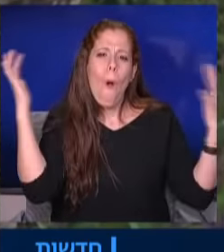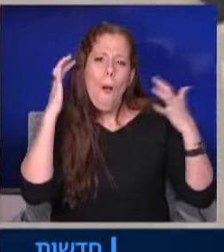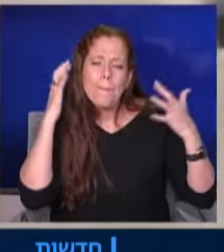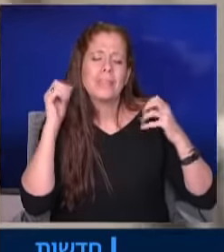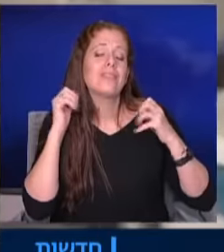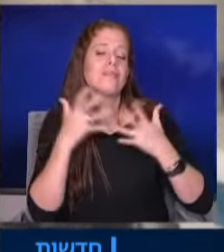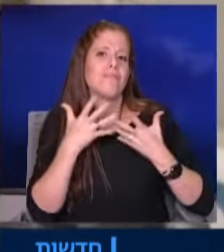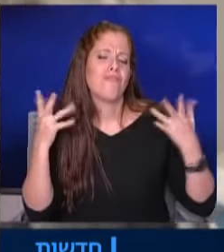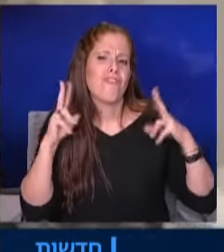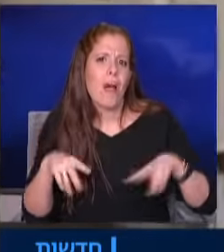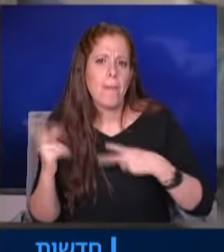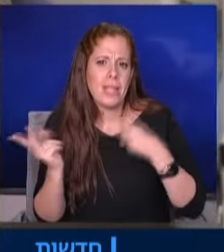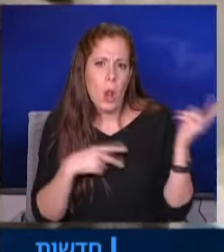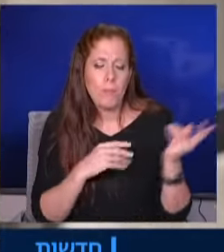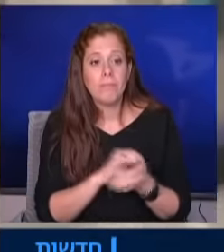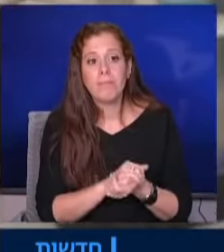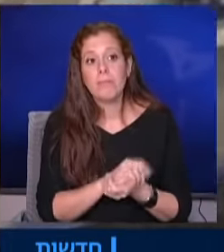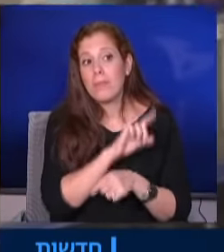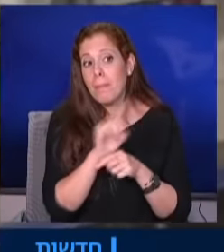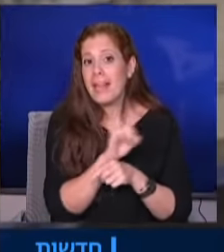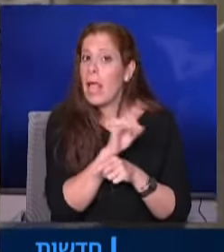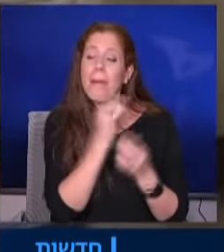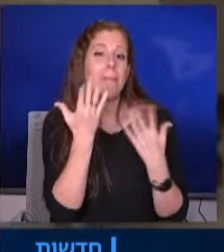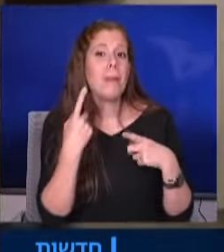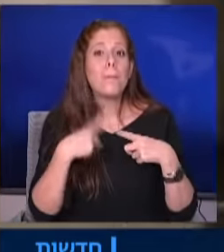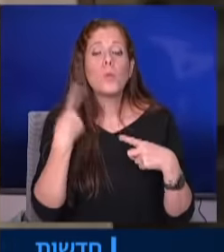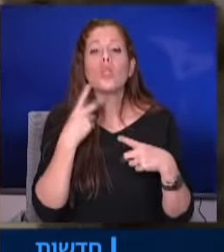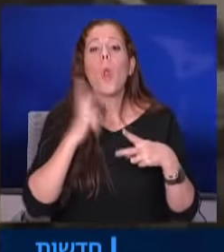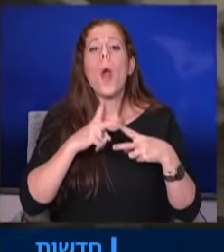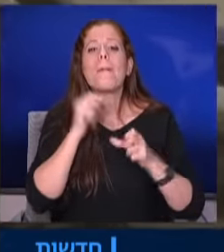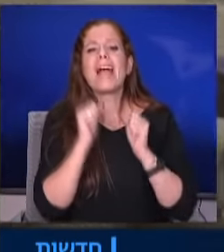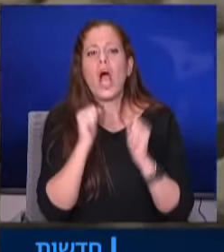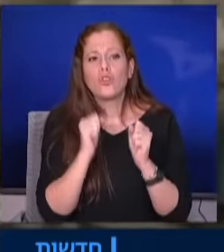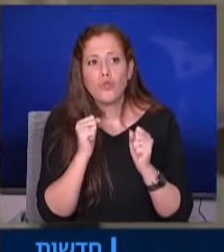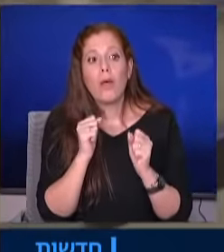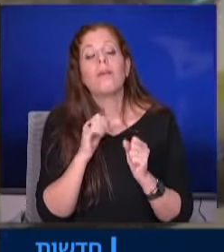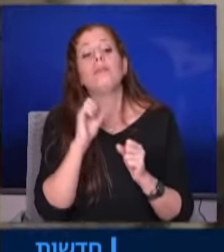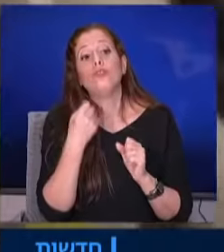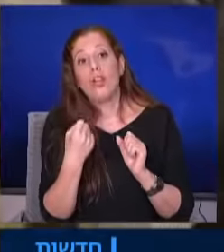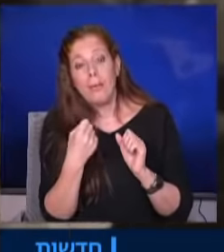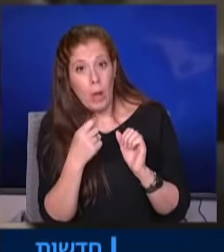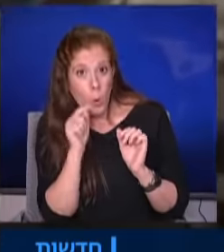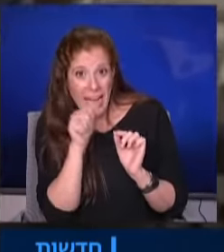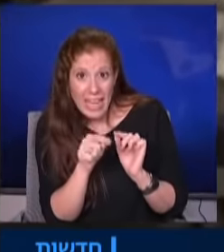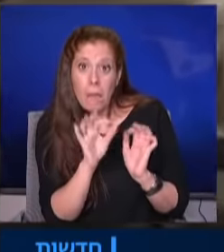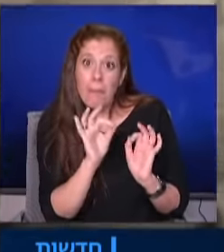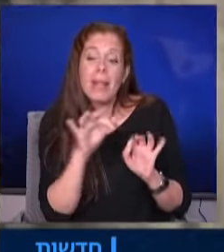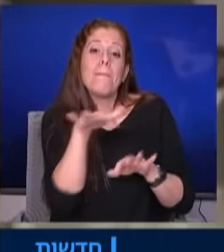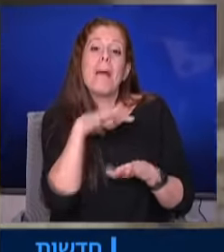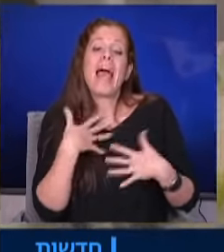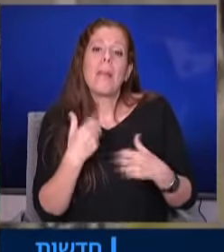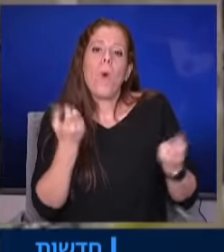החולים. בינתיים אין מספר מדויק של חולים במצב קשה שאם נגיע אליו, מערכת הבריאות תקרוס. אבל יש